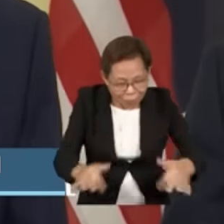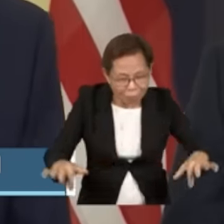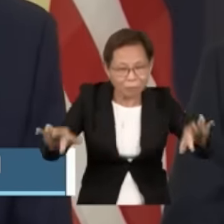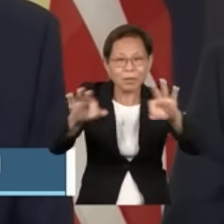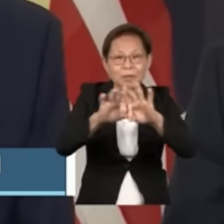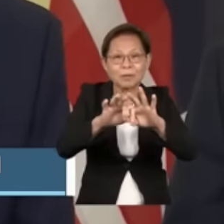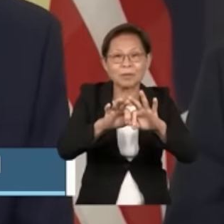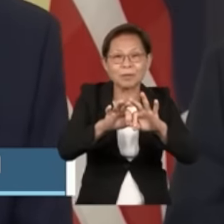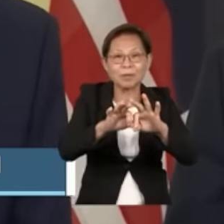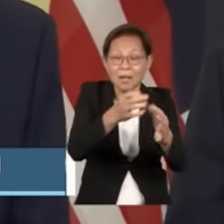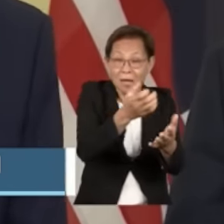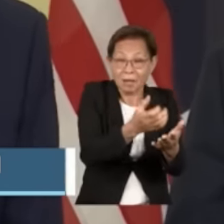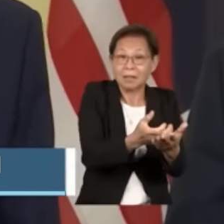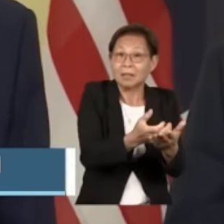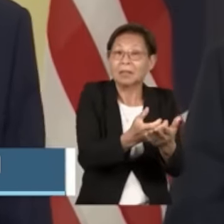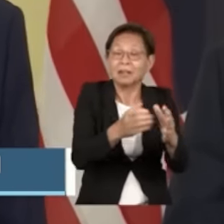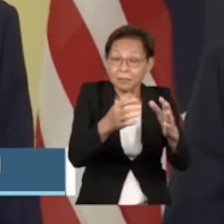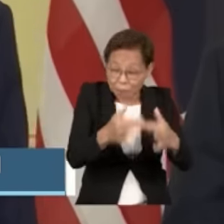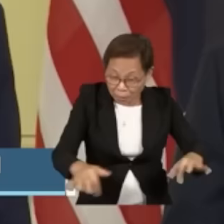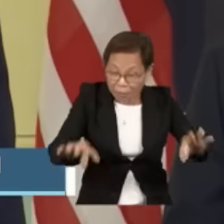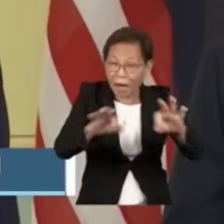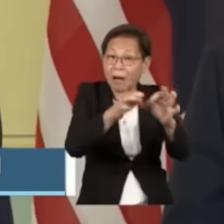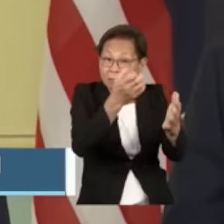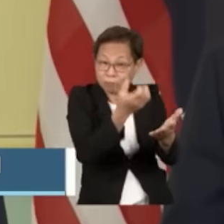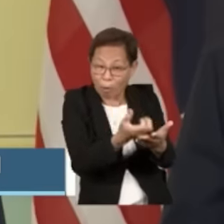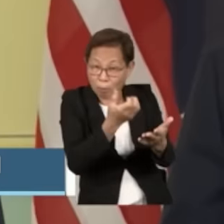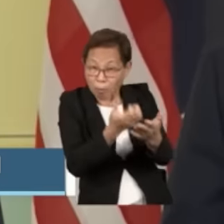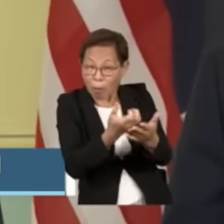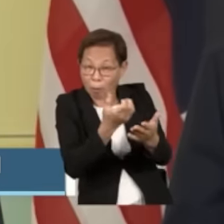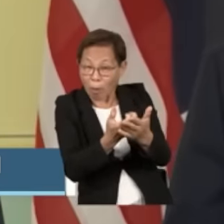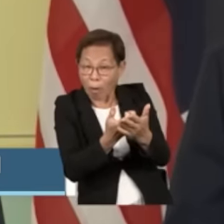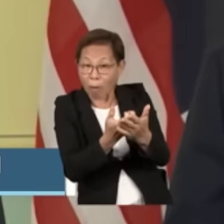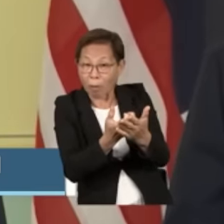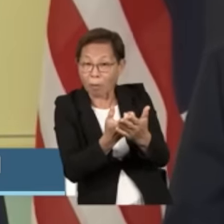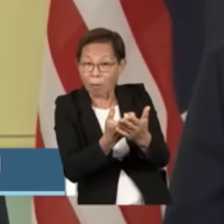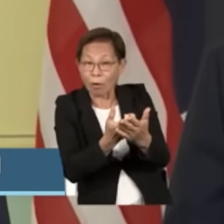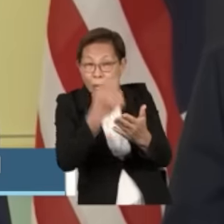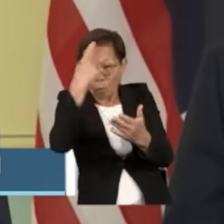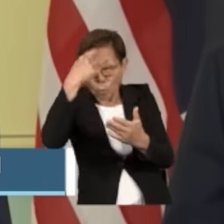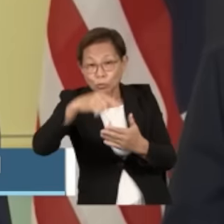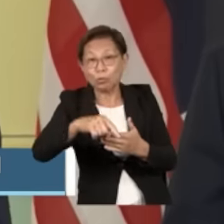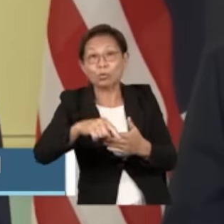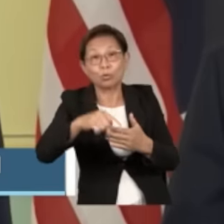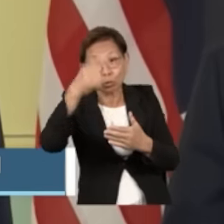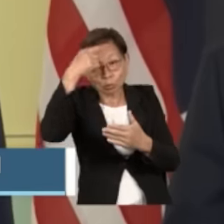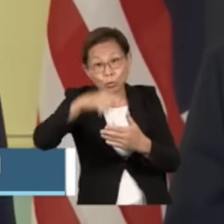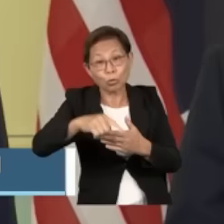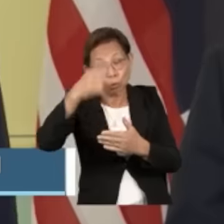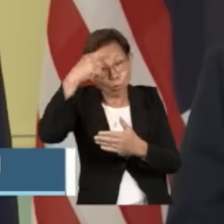kepentingan naratif ekonomi ini adalah untuk memberikan suatu